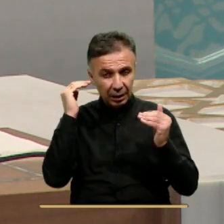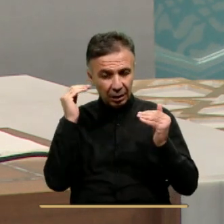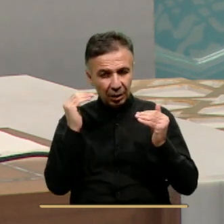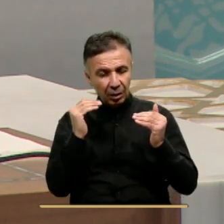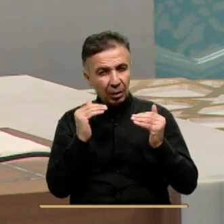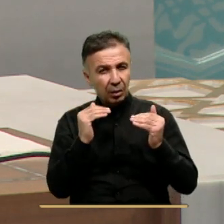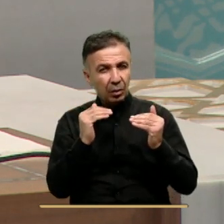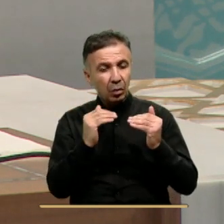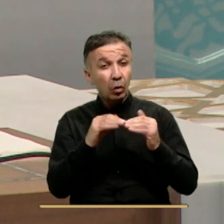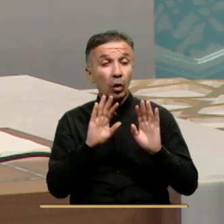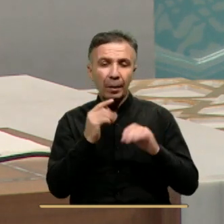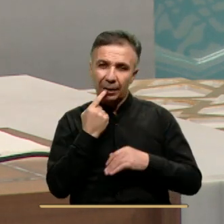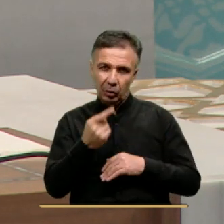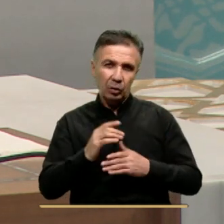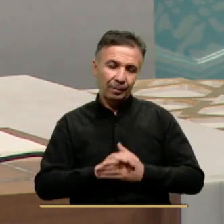ifadesi